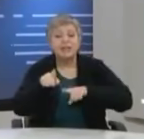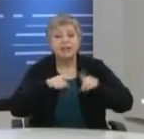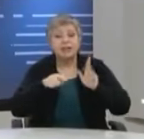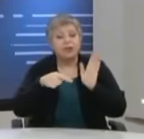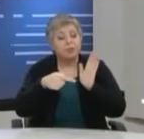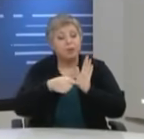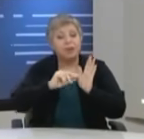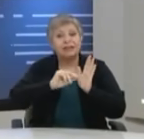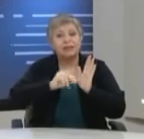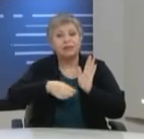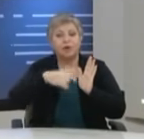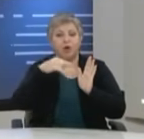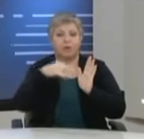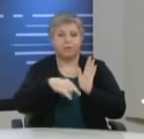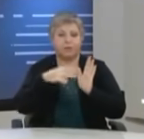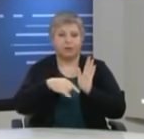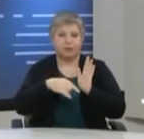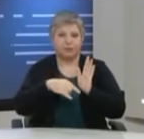Πρεσπών.